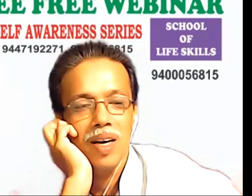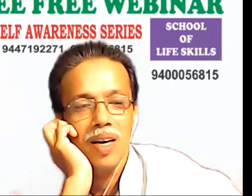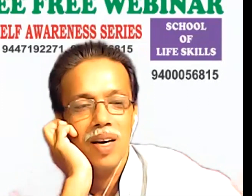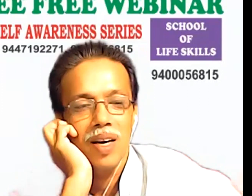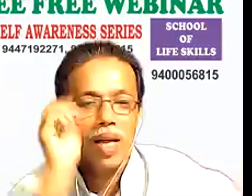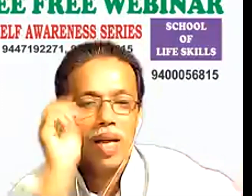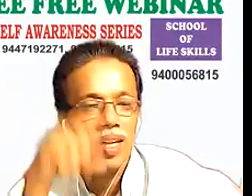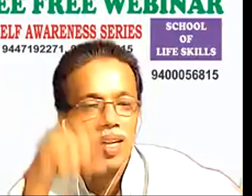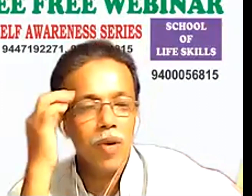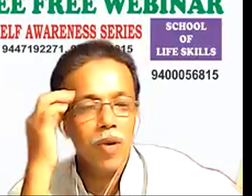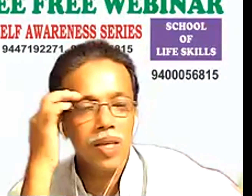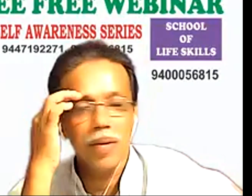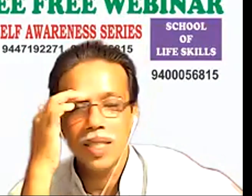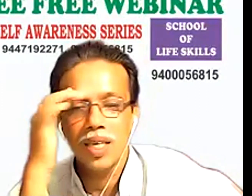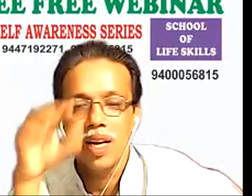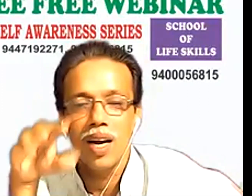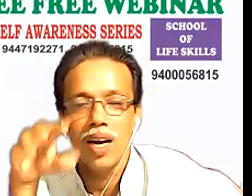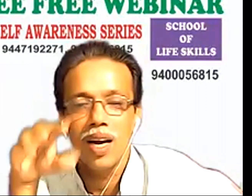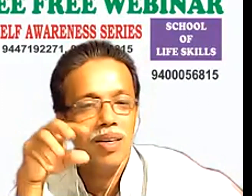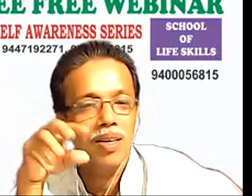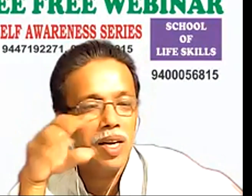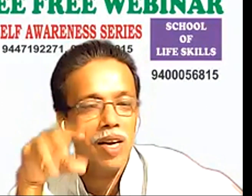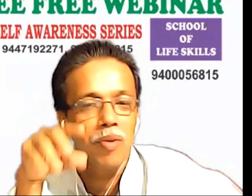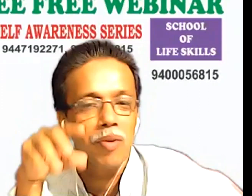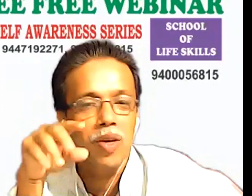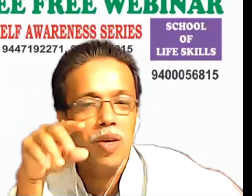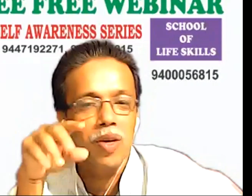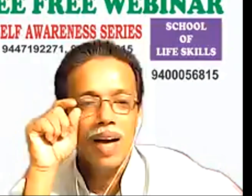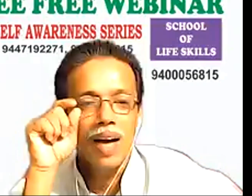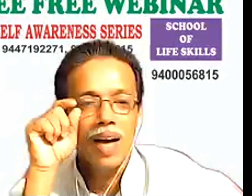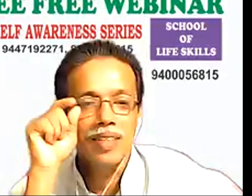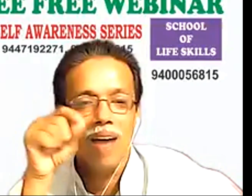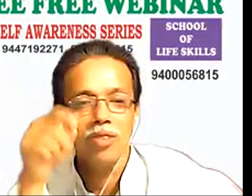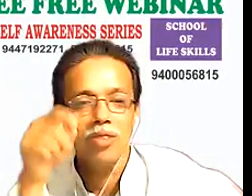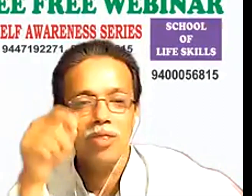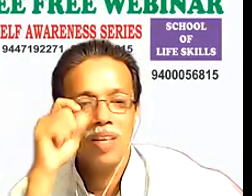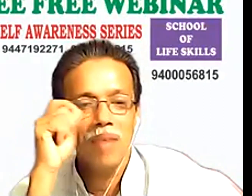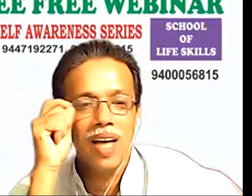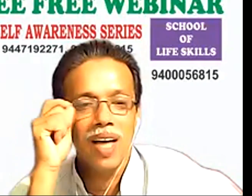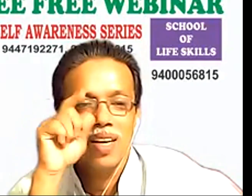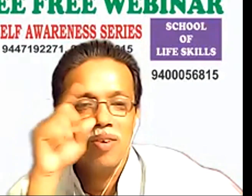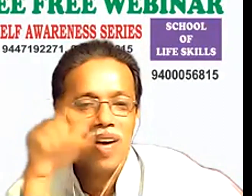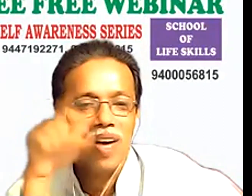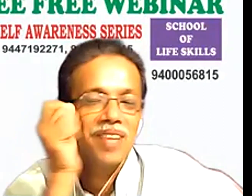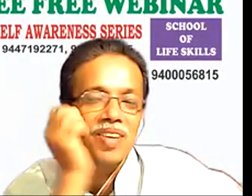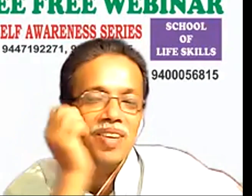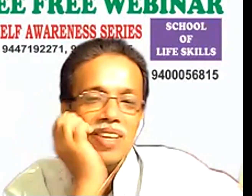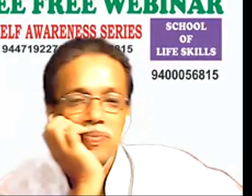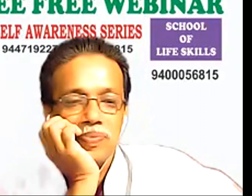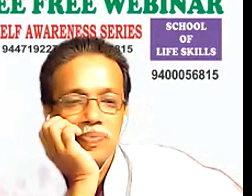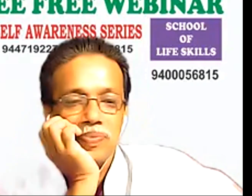മനസ്സിലാവും. ഇപ്പൊ നമ്മളറിയാതെ തന്നെ നമ്മൾ ഉപയോഗിക്കുന്ന ഭാഷകൾ തന്നെയാണ് ഇവര് കമ്മ്യൂണിക്കേറ്റ് ചെയ്യാൻ ഉപയോഗിക്കുന്നത്. പിന്നെ അക്ഷരങ്ങളുടെ ആവശ്യമില്ലാത്തതുകൊണ്ട് നമ്മൾ അക്ഷരങ്ങൾ